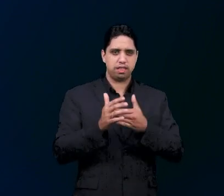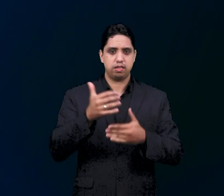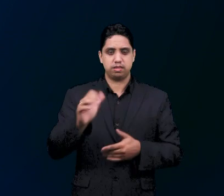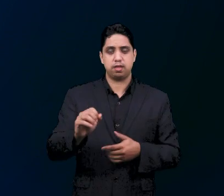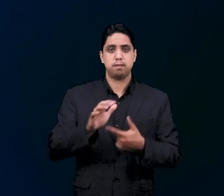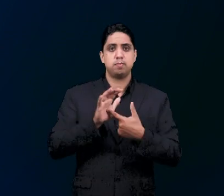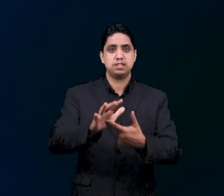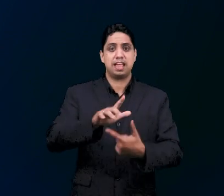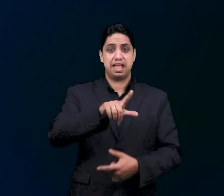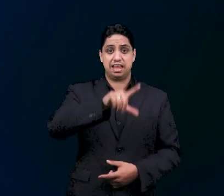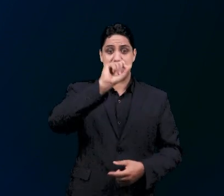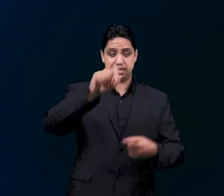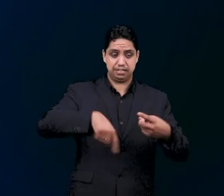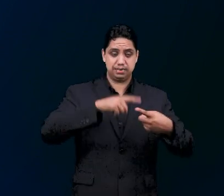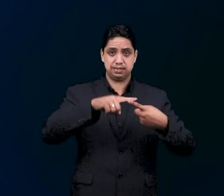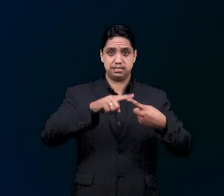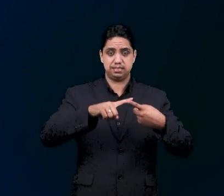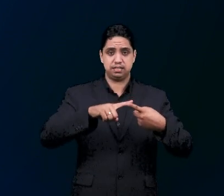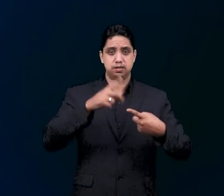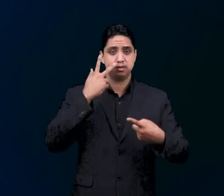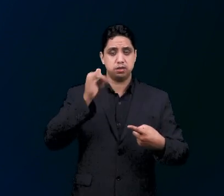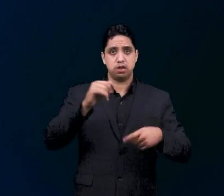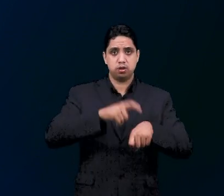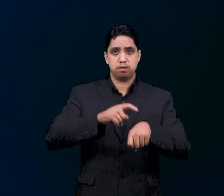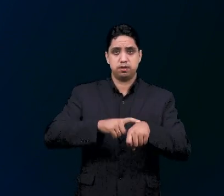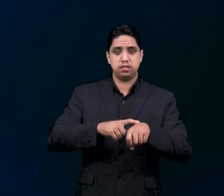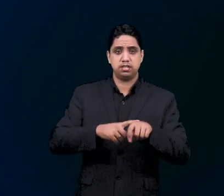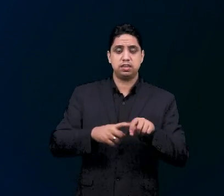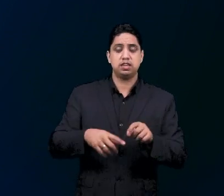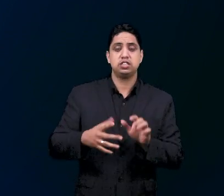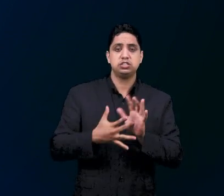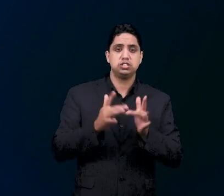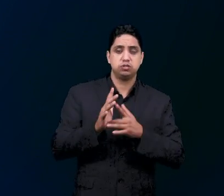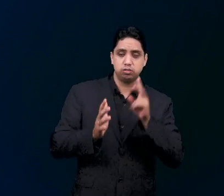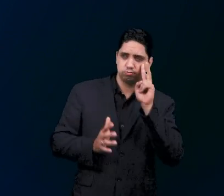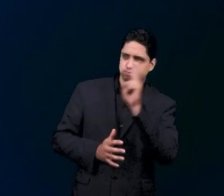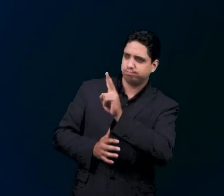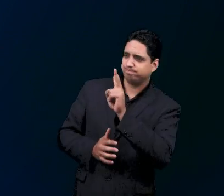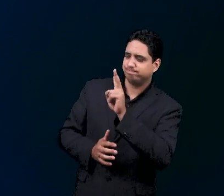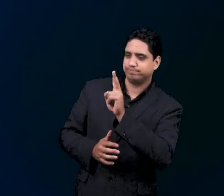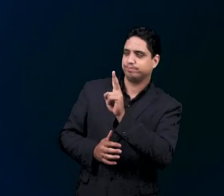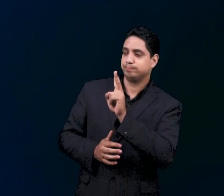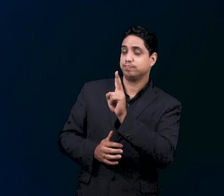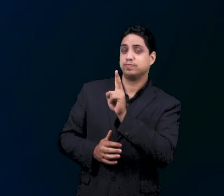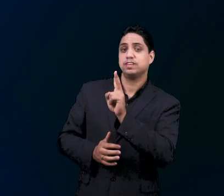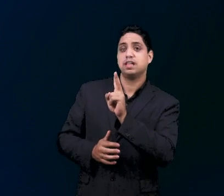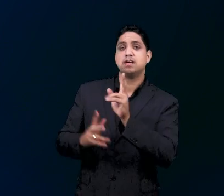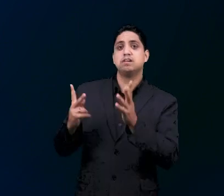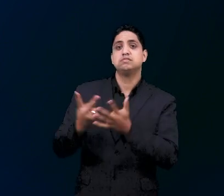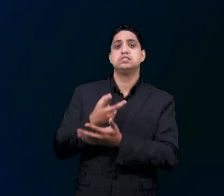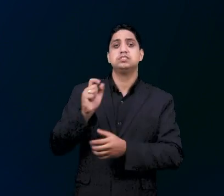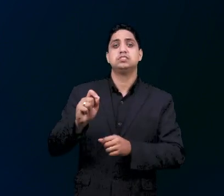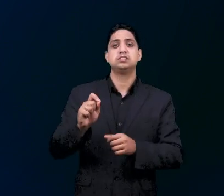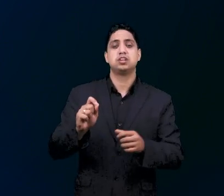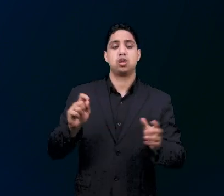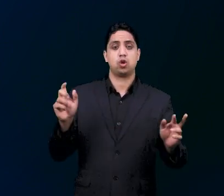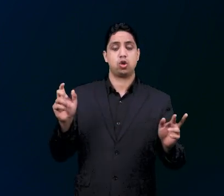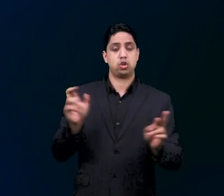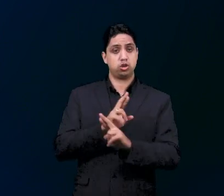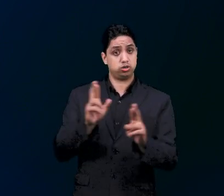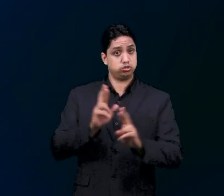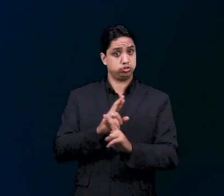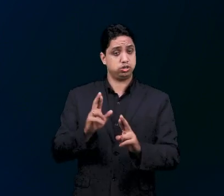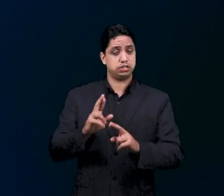10, l'élection du Père dans la vie de Zachée se passe au moment quand il monte vers le figuier, Jésus regarde vers le